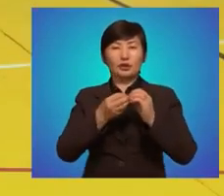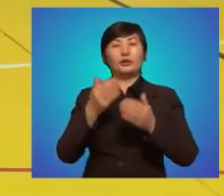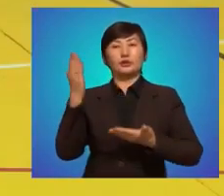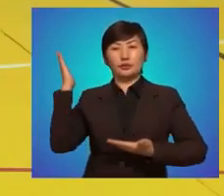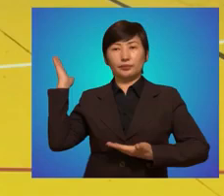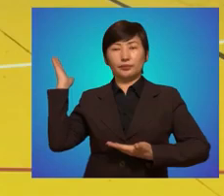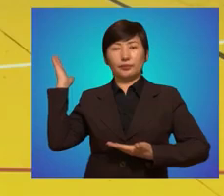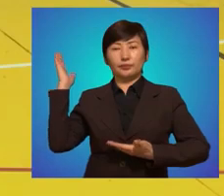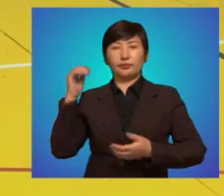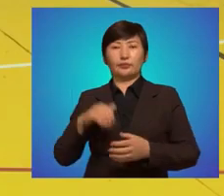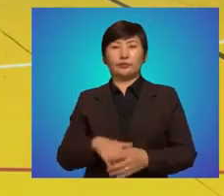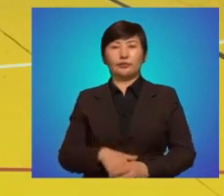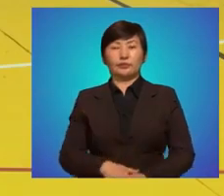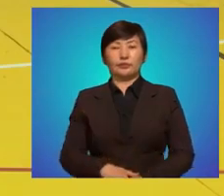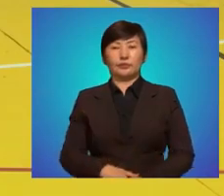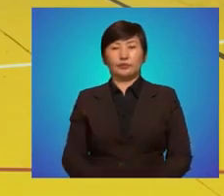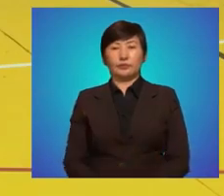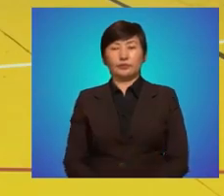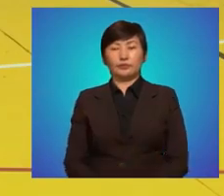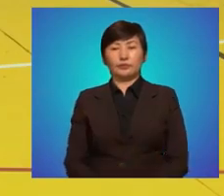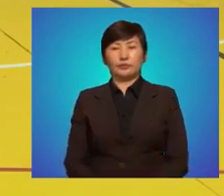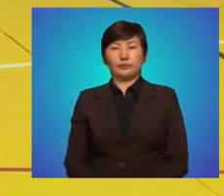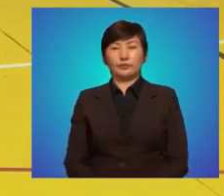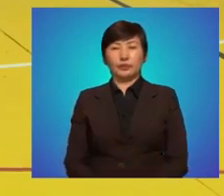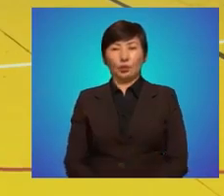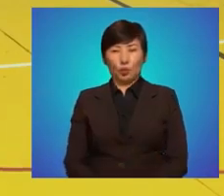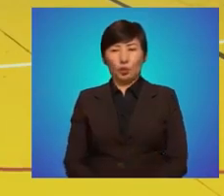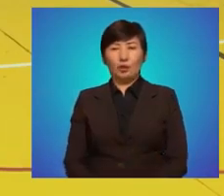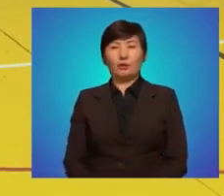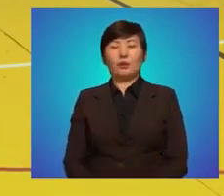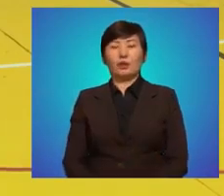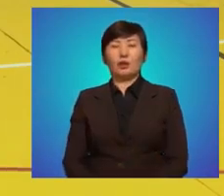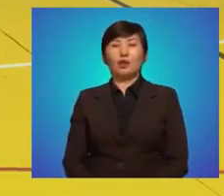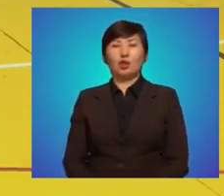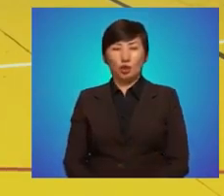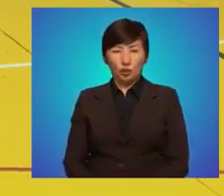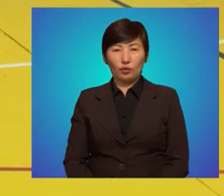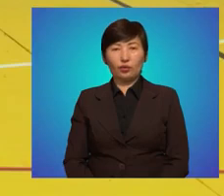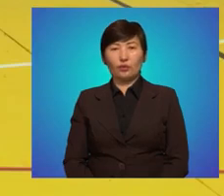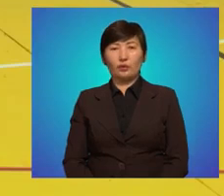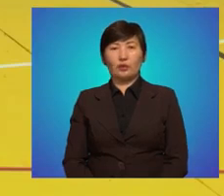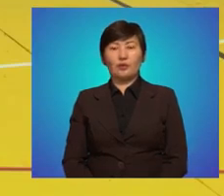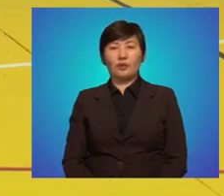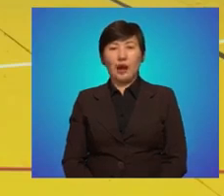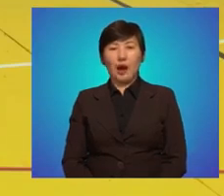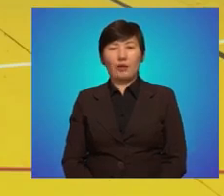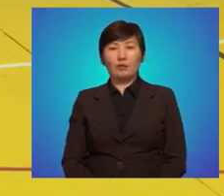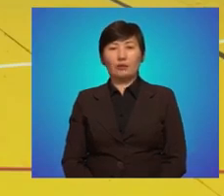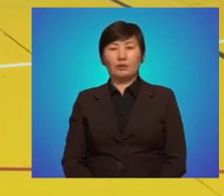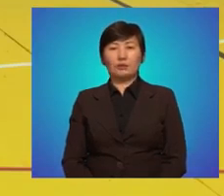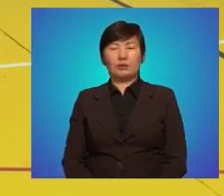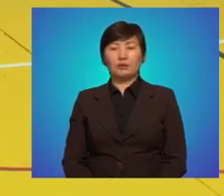Суулаа. Үсрээд 1 2 3 4